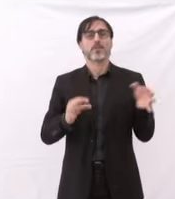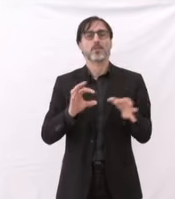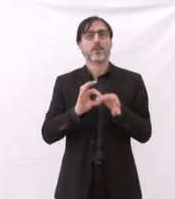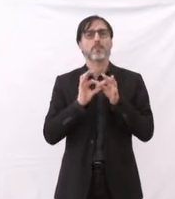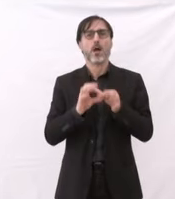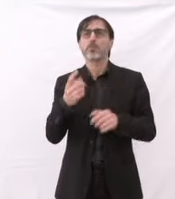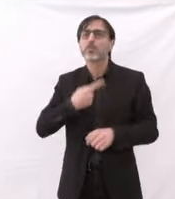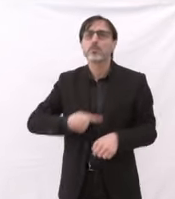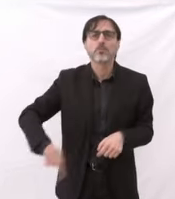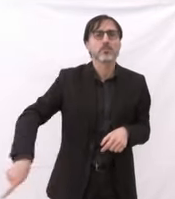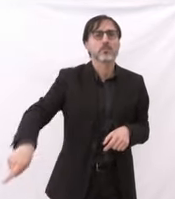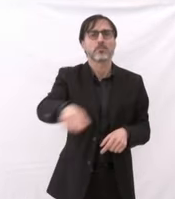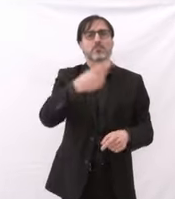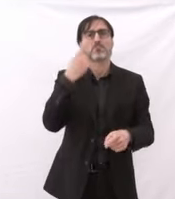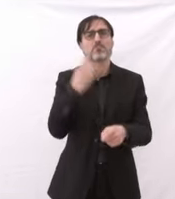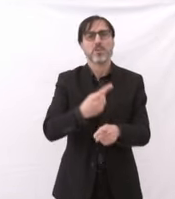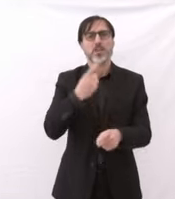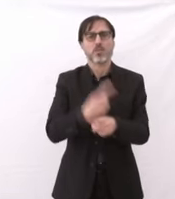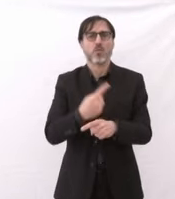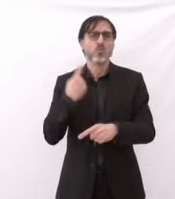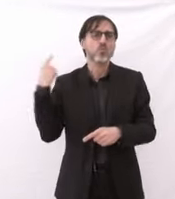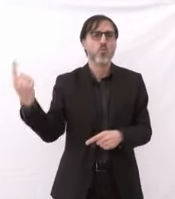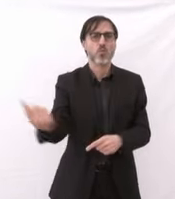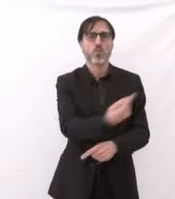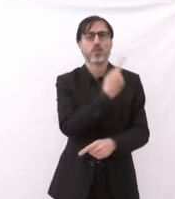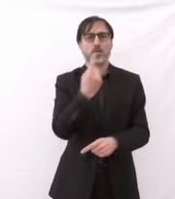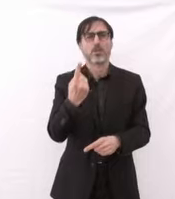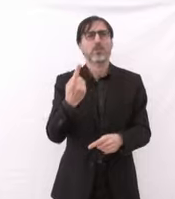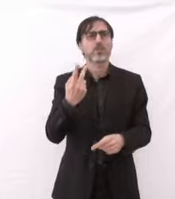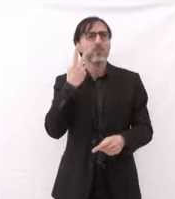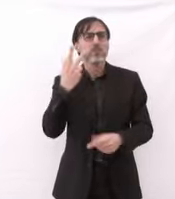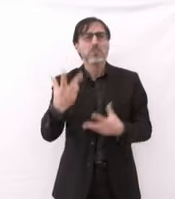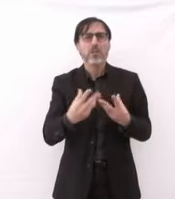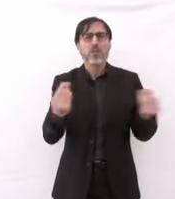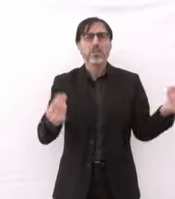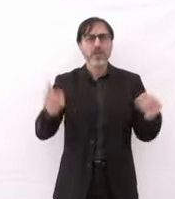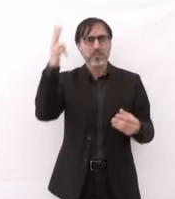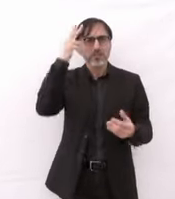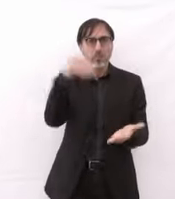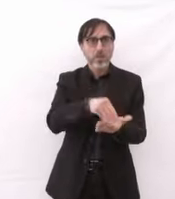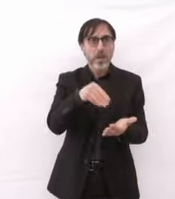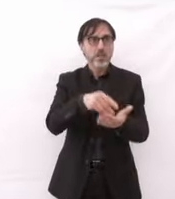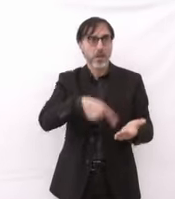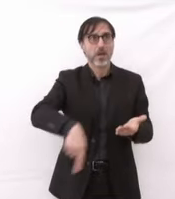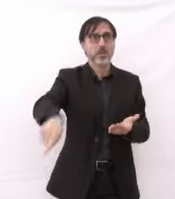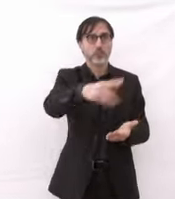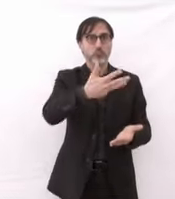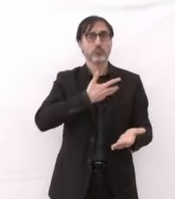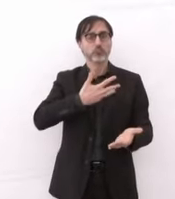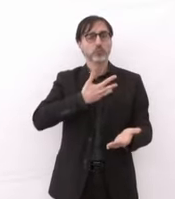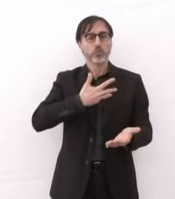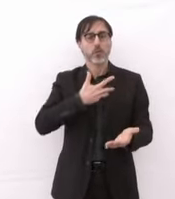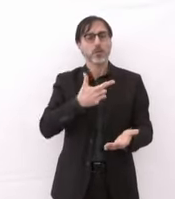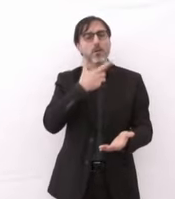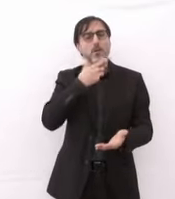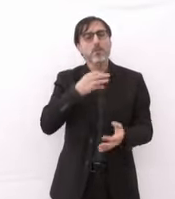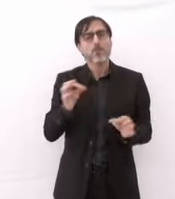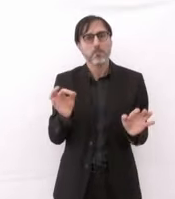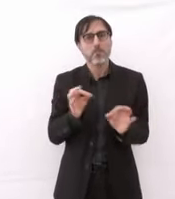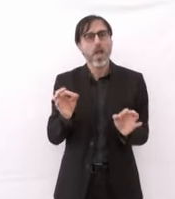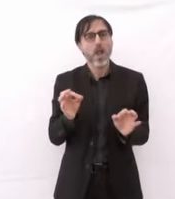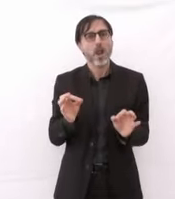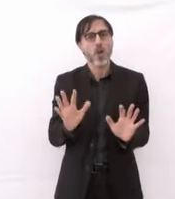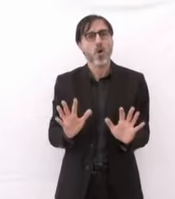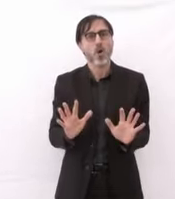bisogno. Allora, ho visto tanti sacerdoti qui. È bello tutto